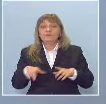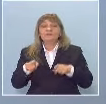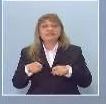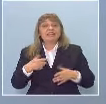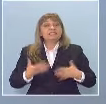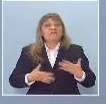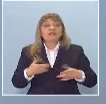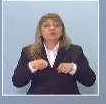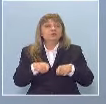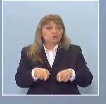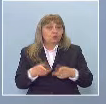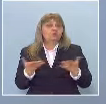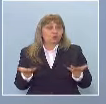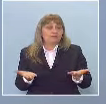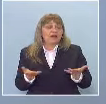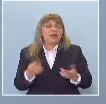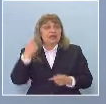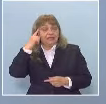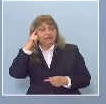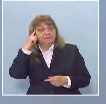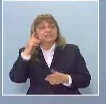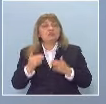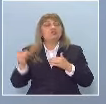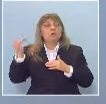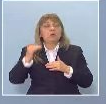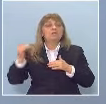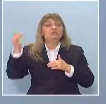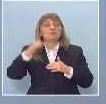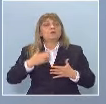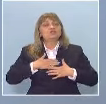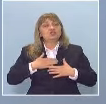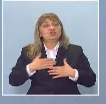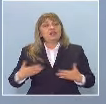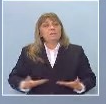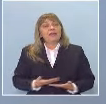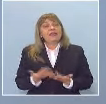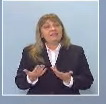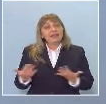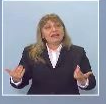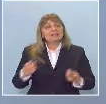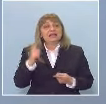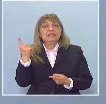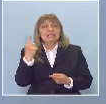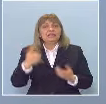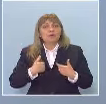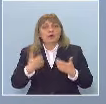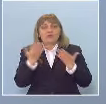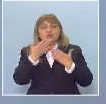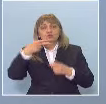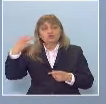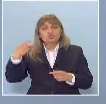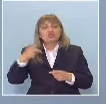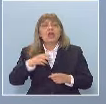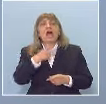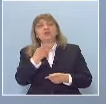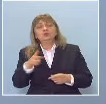вълнуват от тази материя и смятам, че все повече и повече ще има интерес не само към нашето училище, а към училищата, които ще предлагат такива